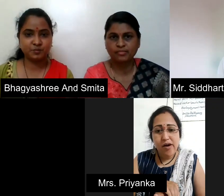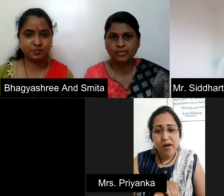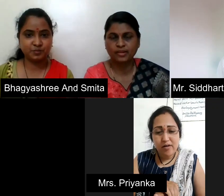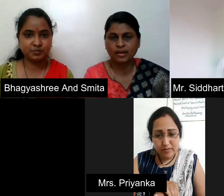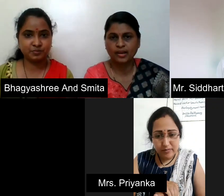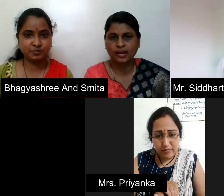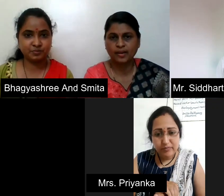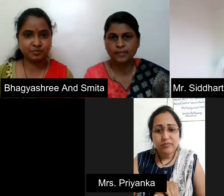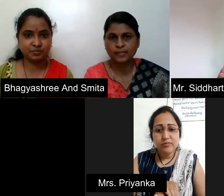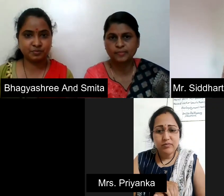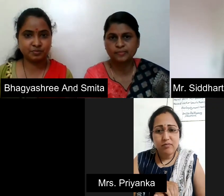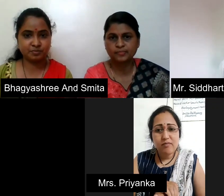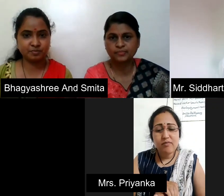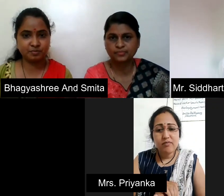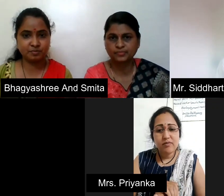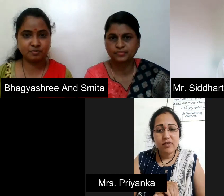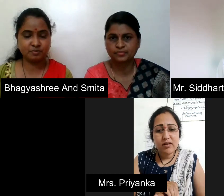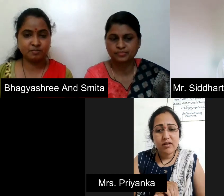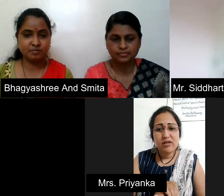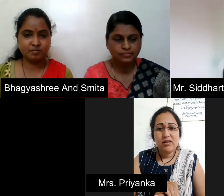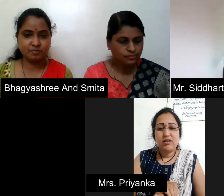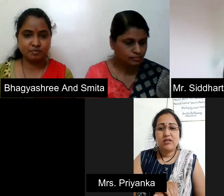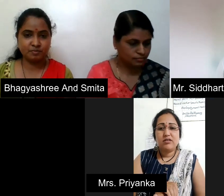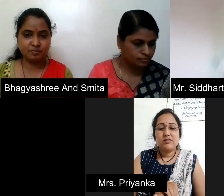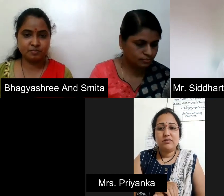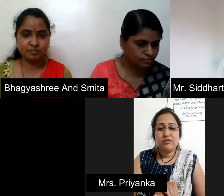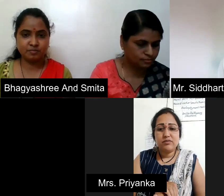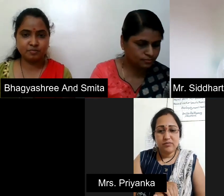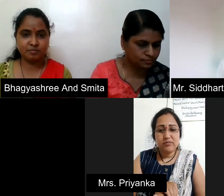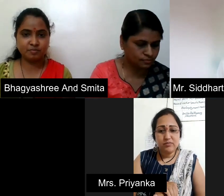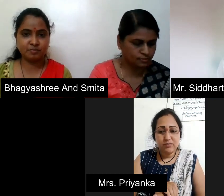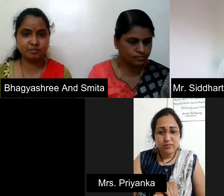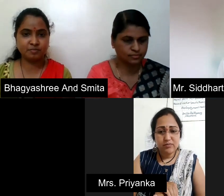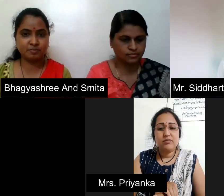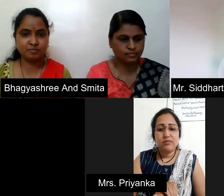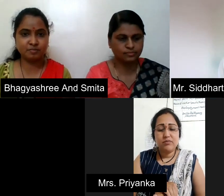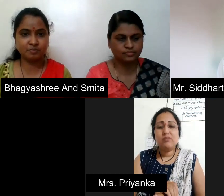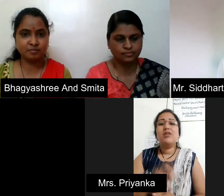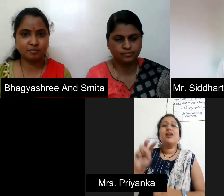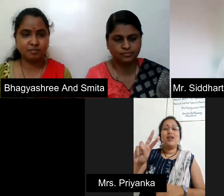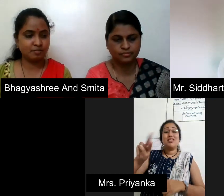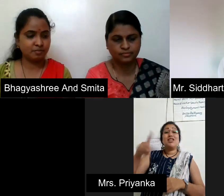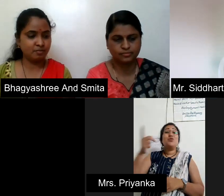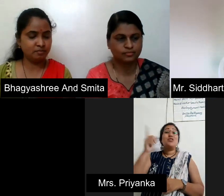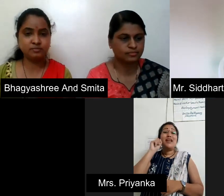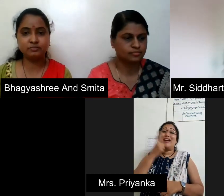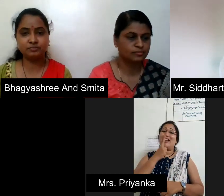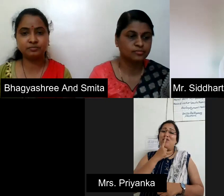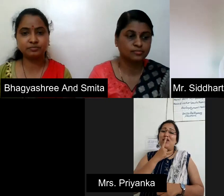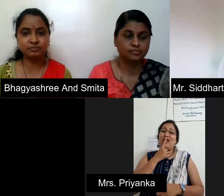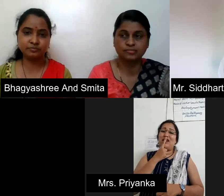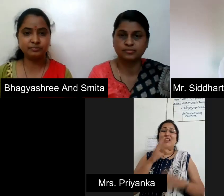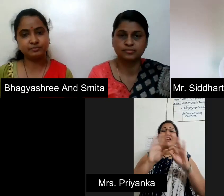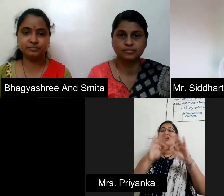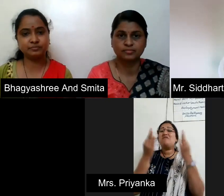जो आप ऐसे हताश, जो ऐसे डिप्रेस बच्चों और उनके माँ बाप को देना चाहती हैं। आपने, आपकी